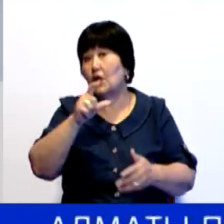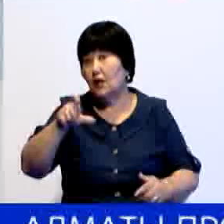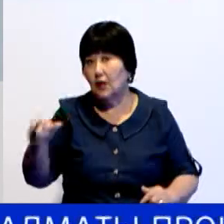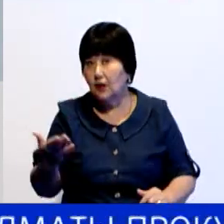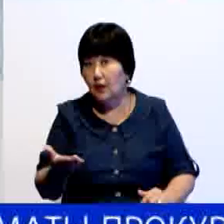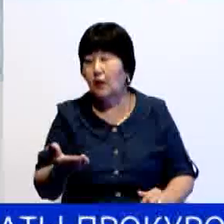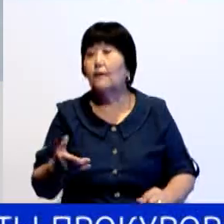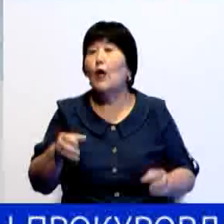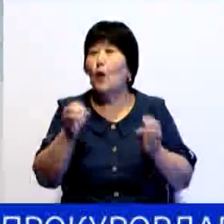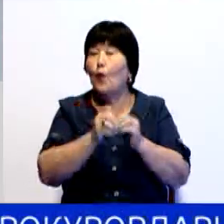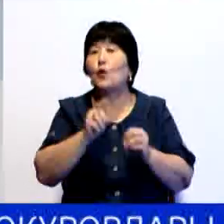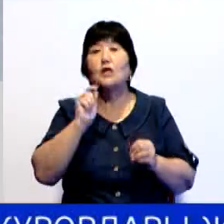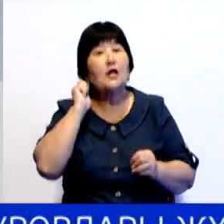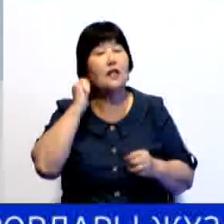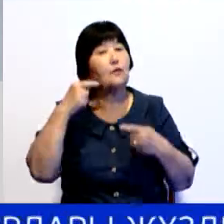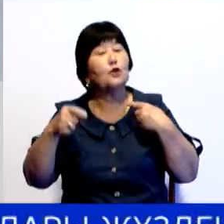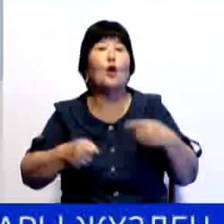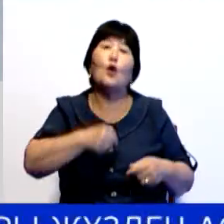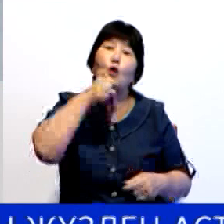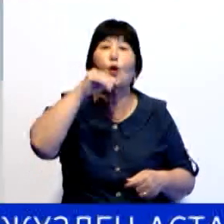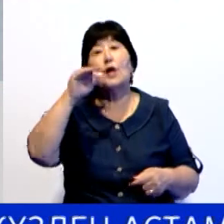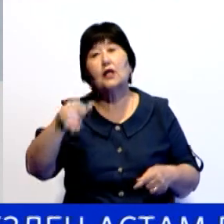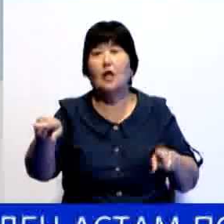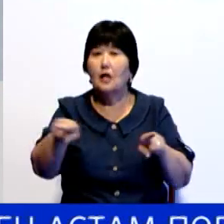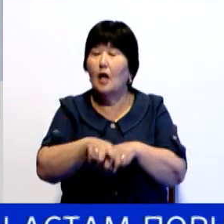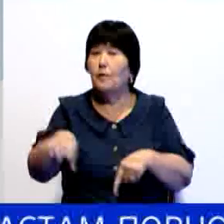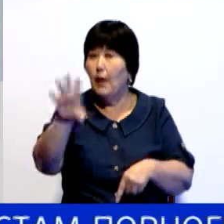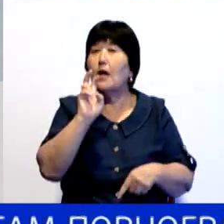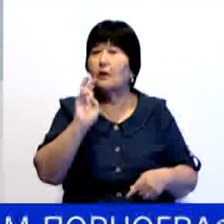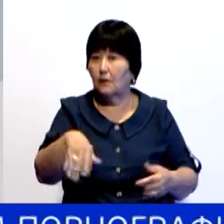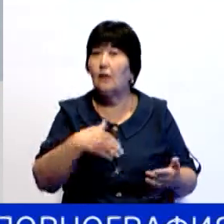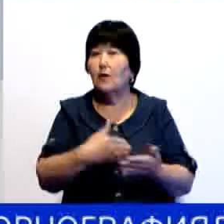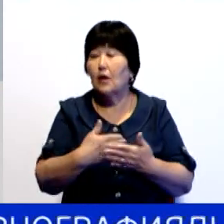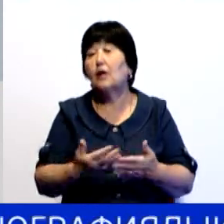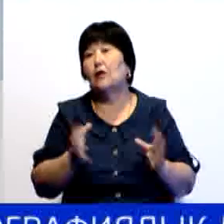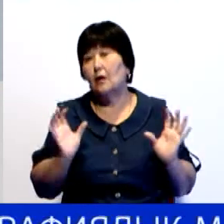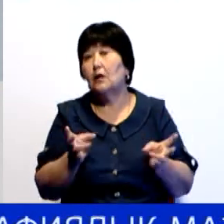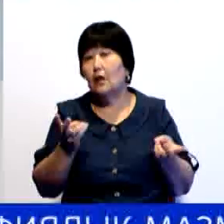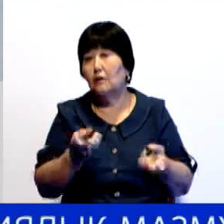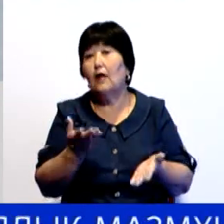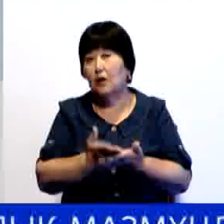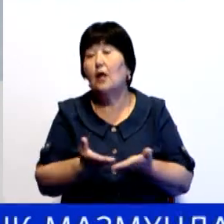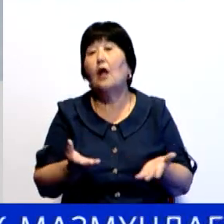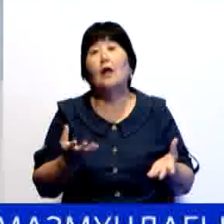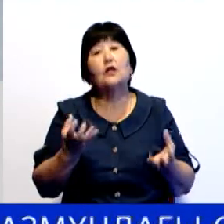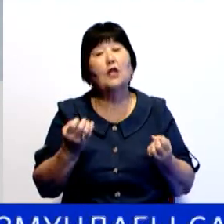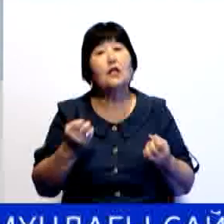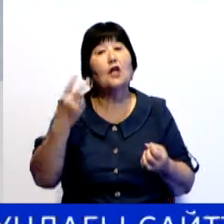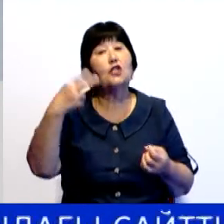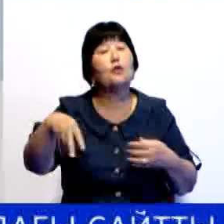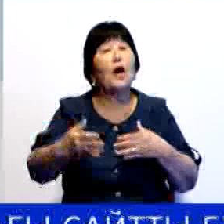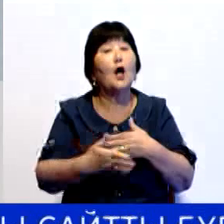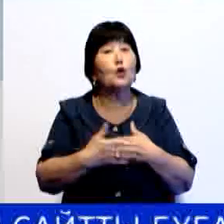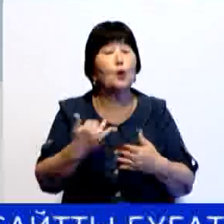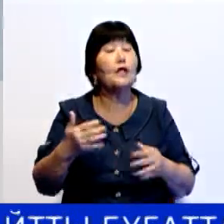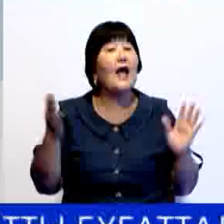10 ерікті, жас мөлшеріне қарамаған үлкен кіші еріктілердің барлығы келіп жаңашырлық танытып жатыр. Және де 20-ға жуық